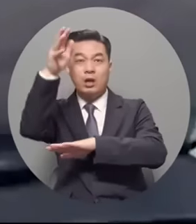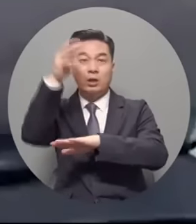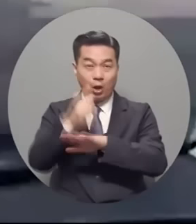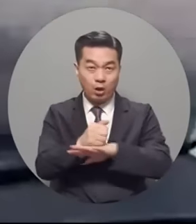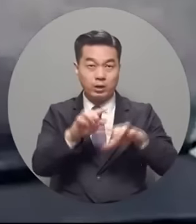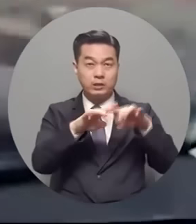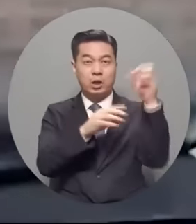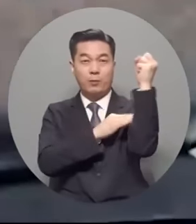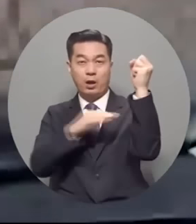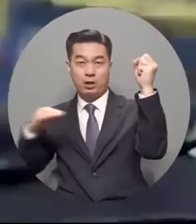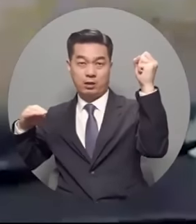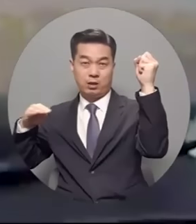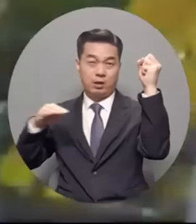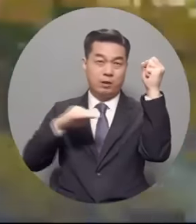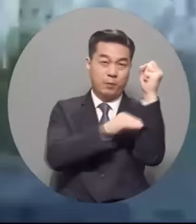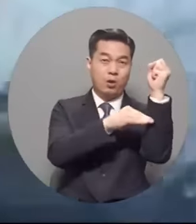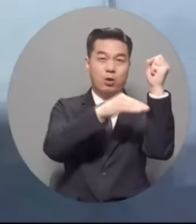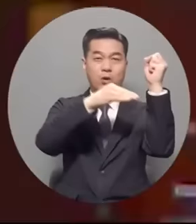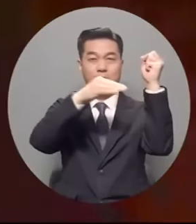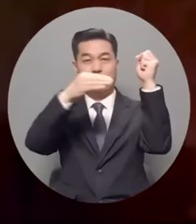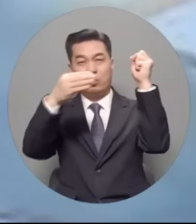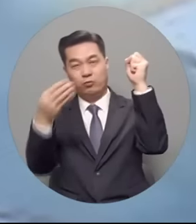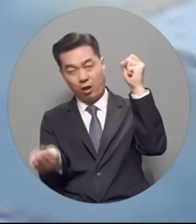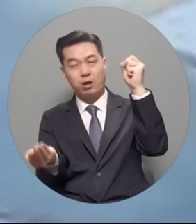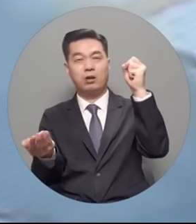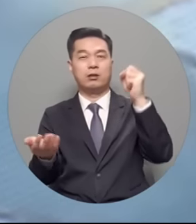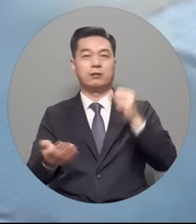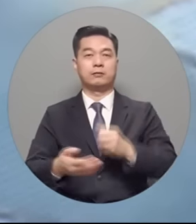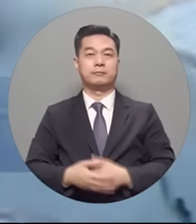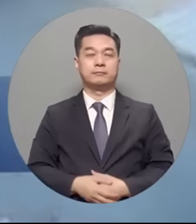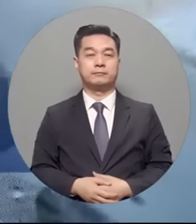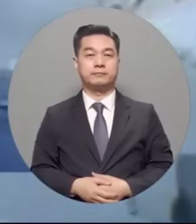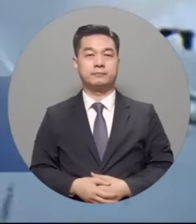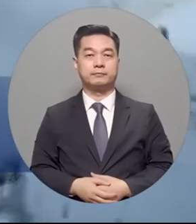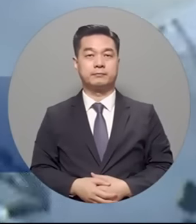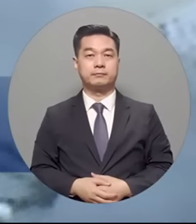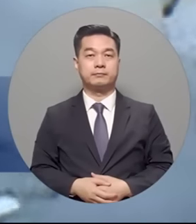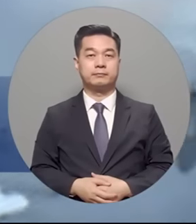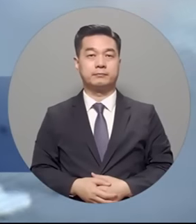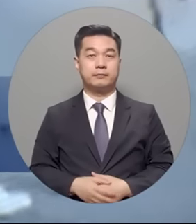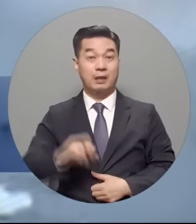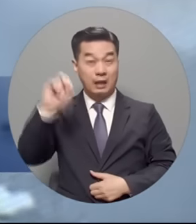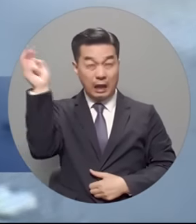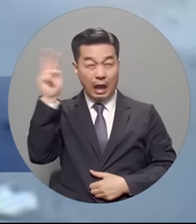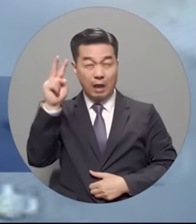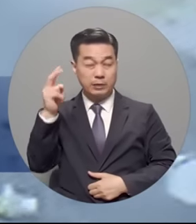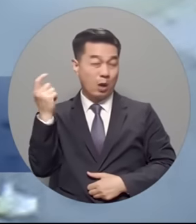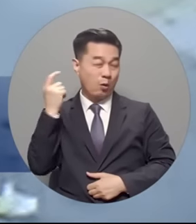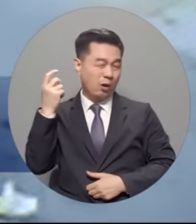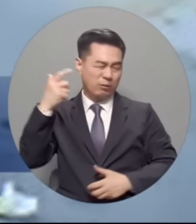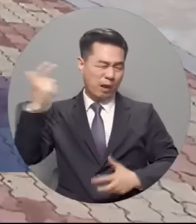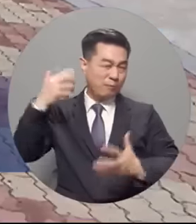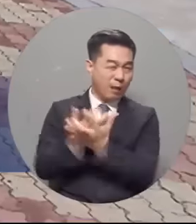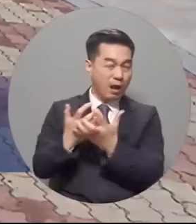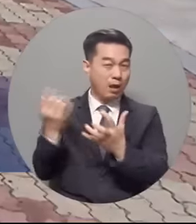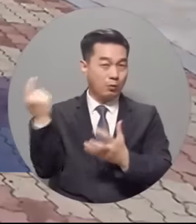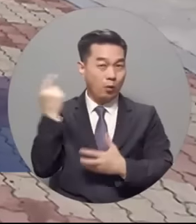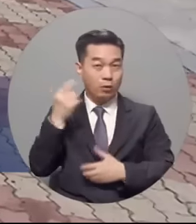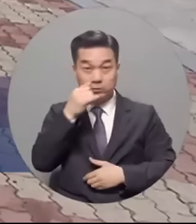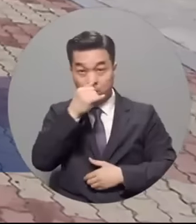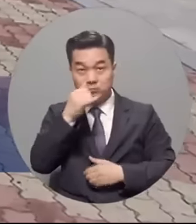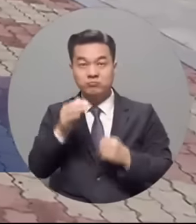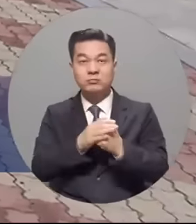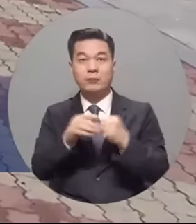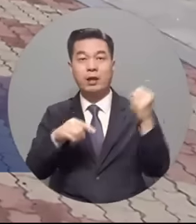전봇대를 들이받은 뒤 그대로 튕겨져 나갔습니다. 갑자기 펑 하는 큰 소리랑 갑자기 요